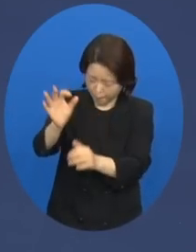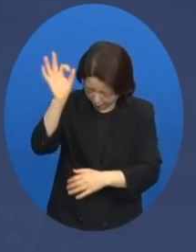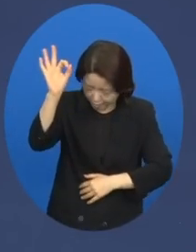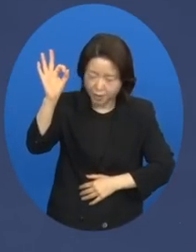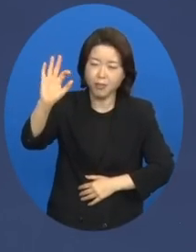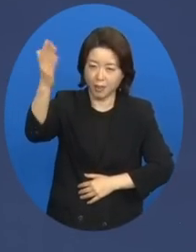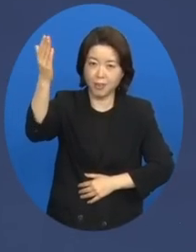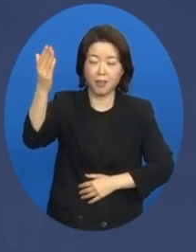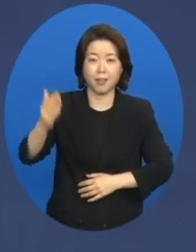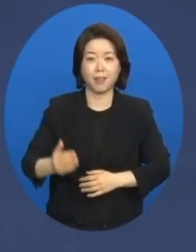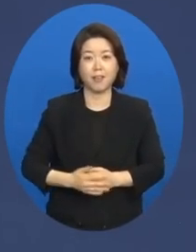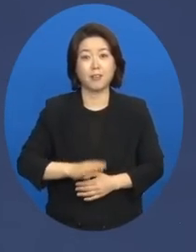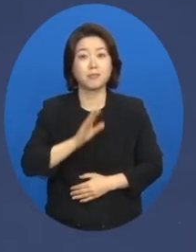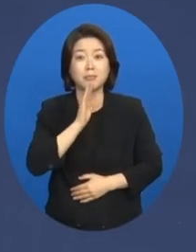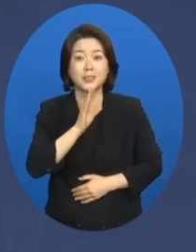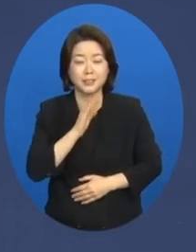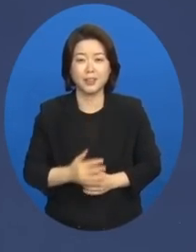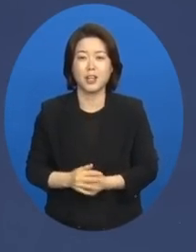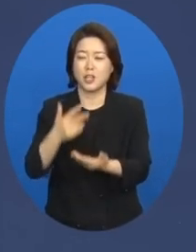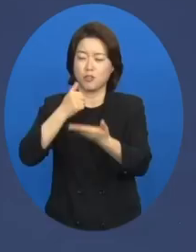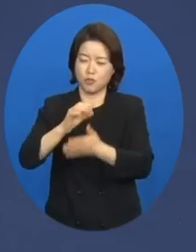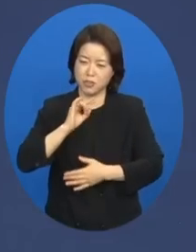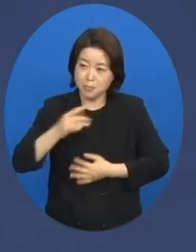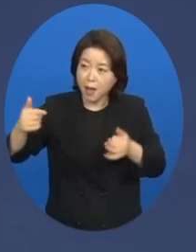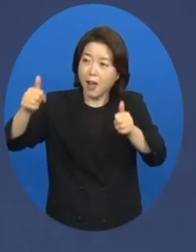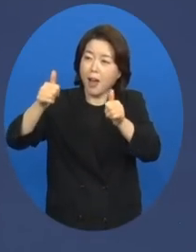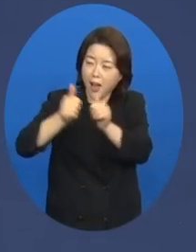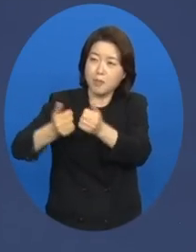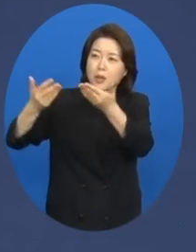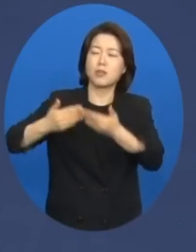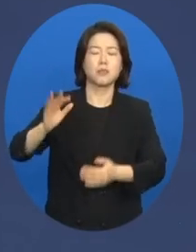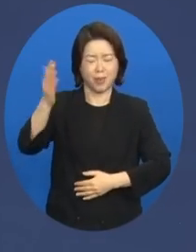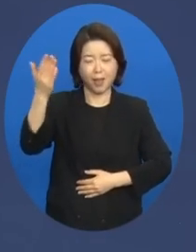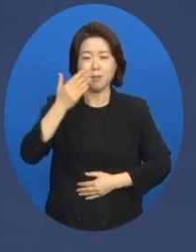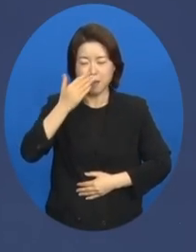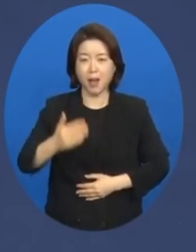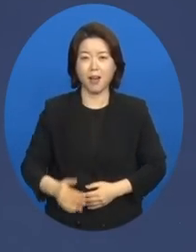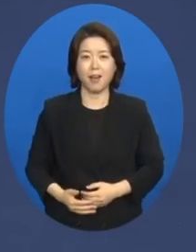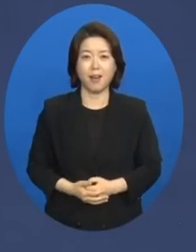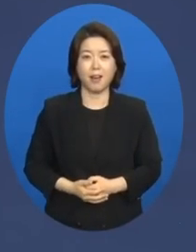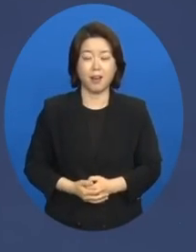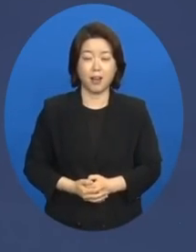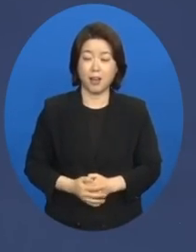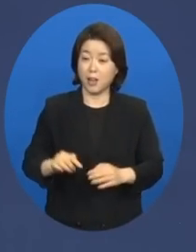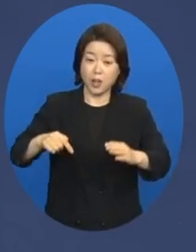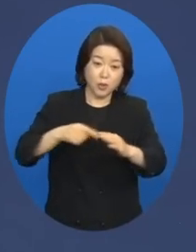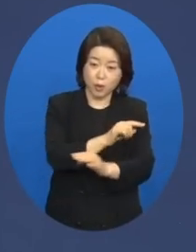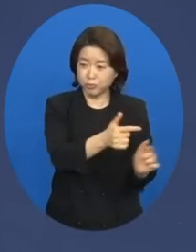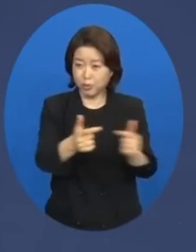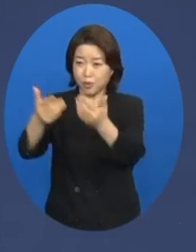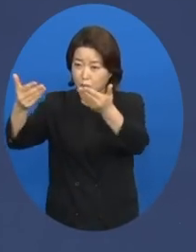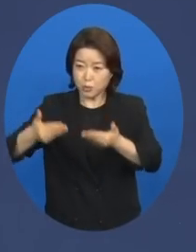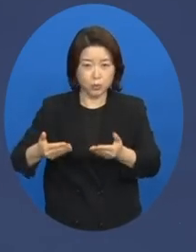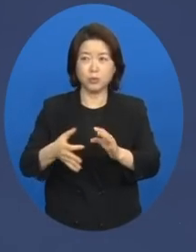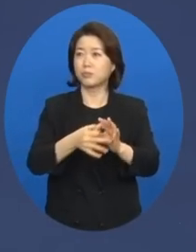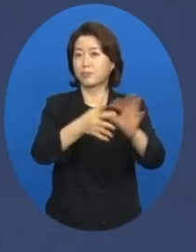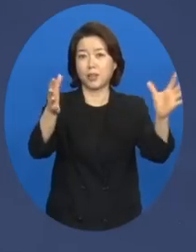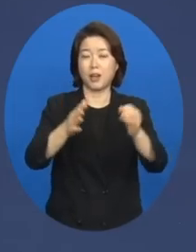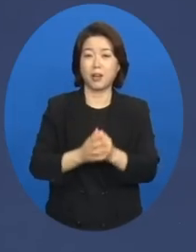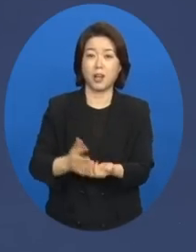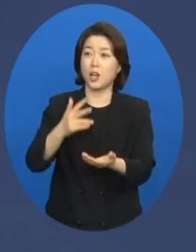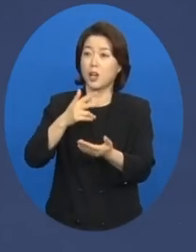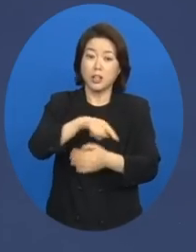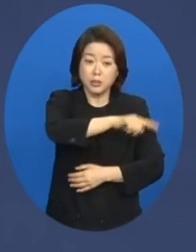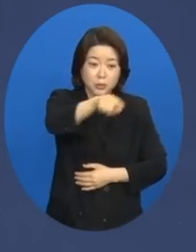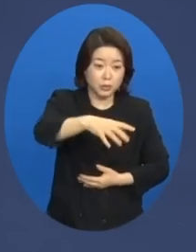되죠. 맞아요. 주님만 함께 하면 되는 거예요. 다른 거 아무리 줘도 그것만 가지고 이길